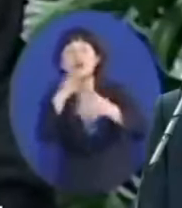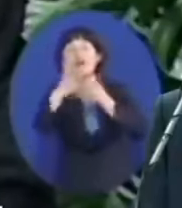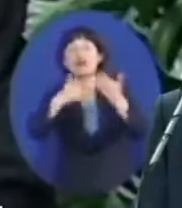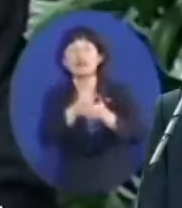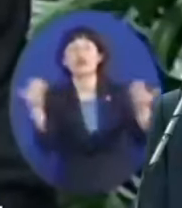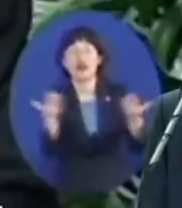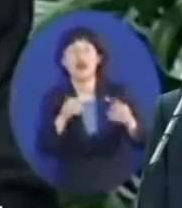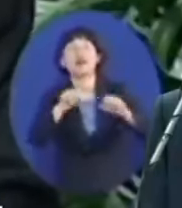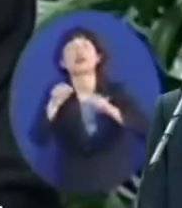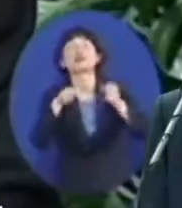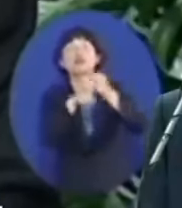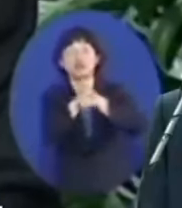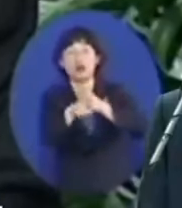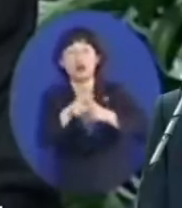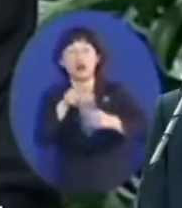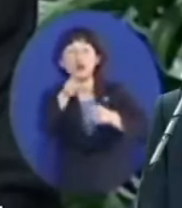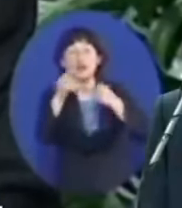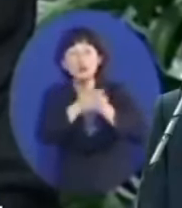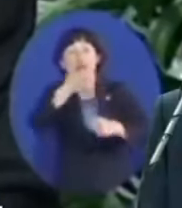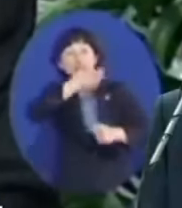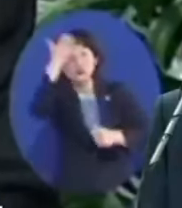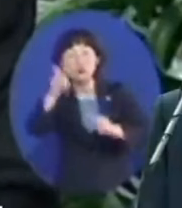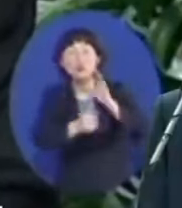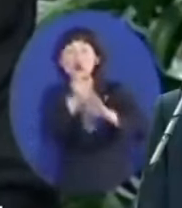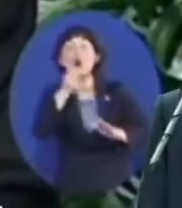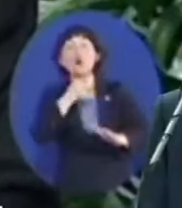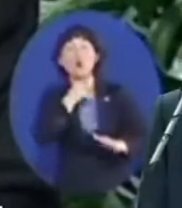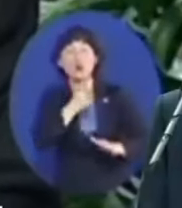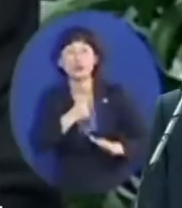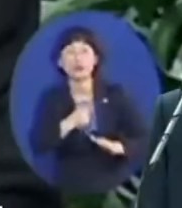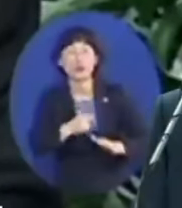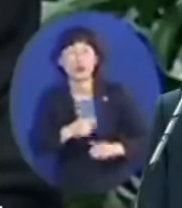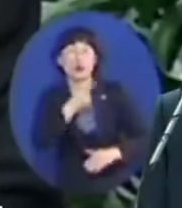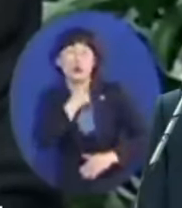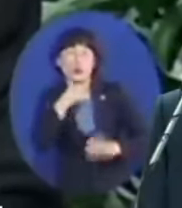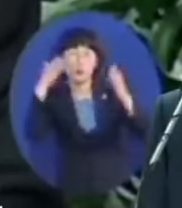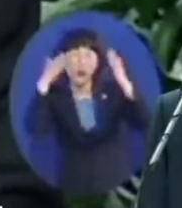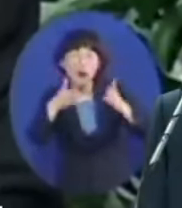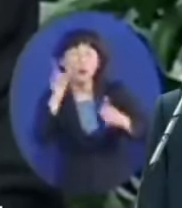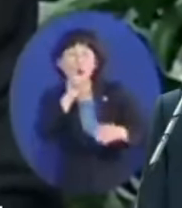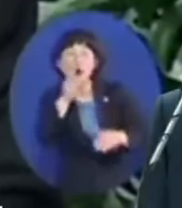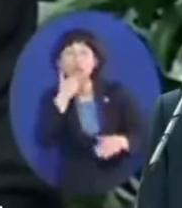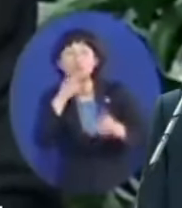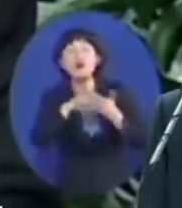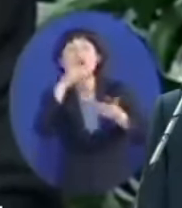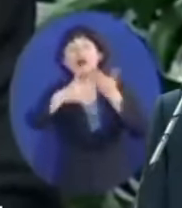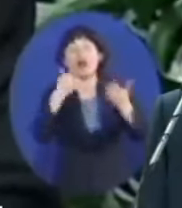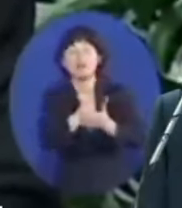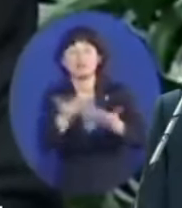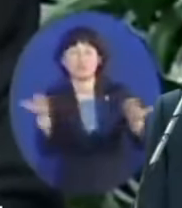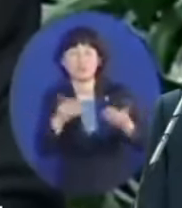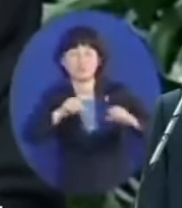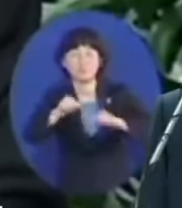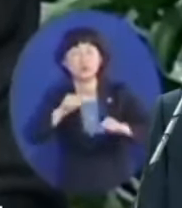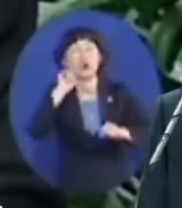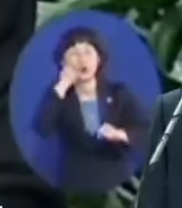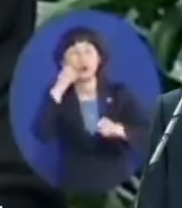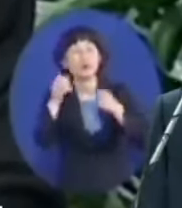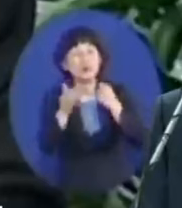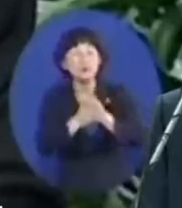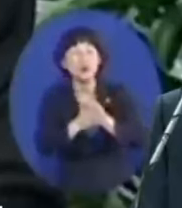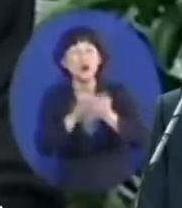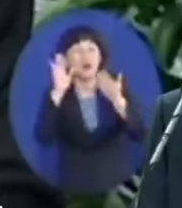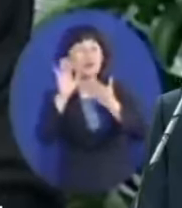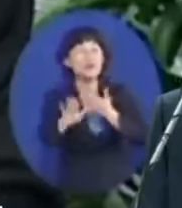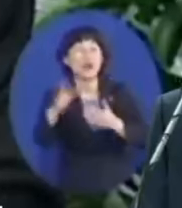것입니다. 그러므로 꿈, 소원, 바람이 없으면 하나님께서 역사하지 않습니다. 이렇기 때문에 우리가